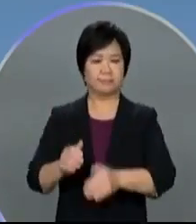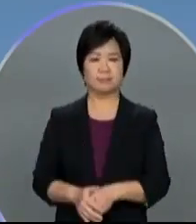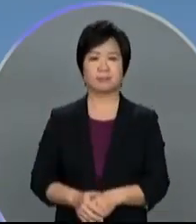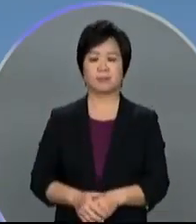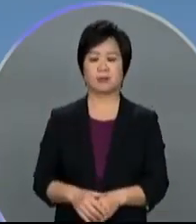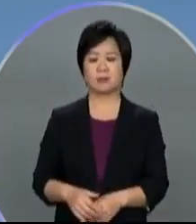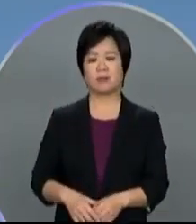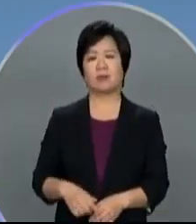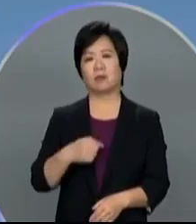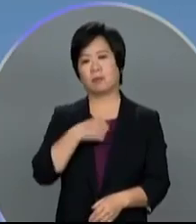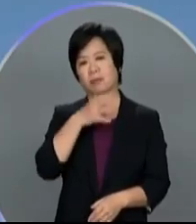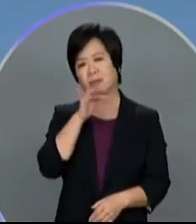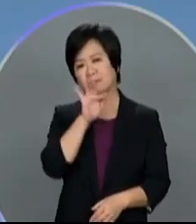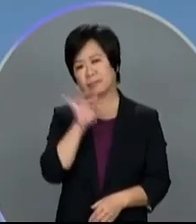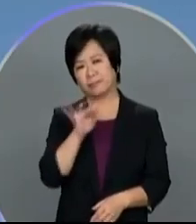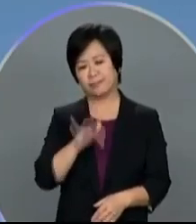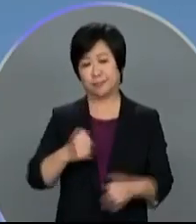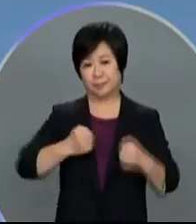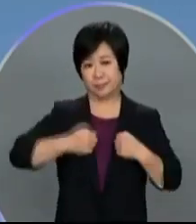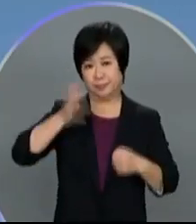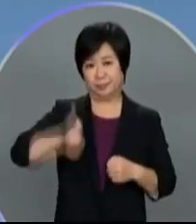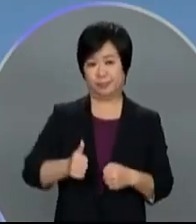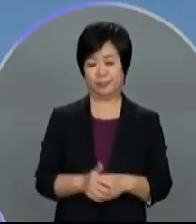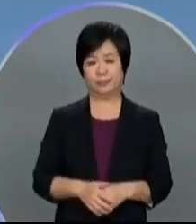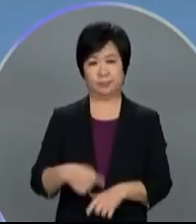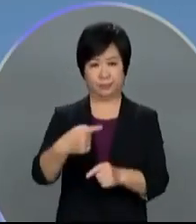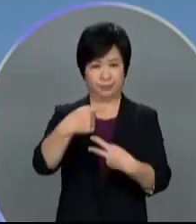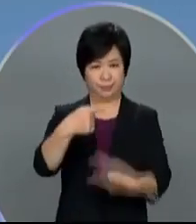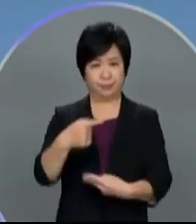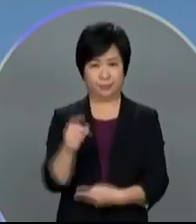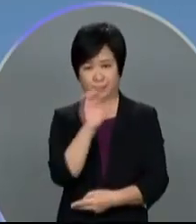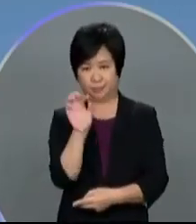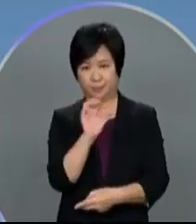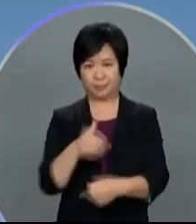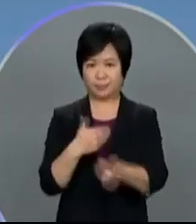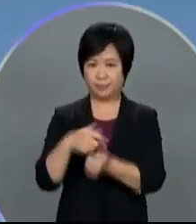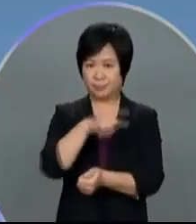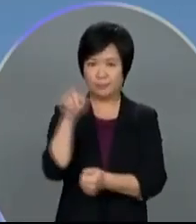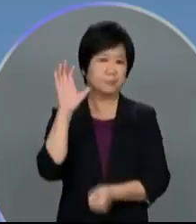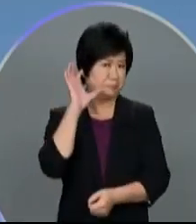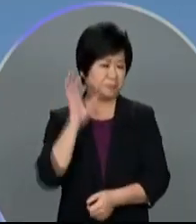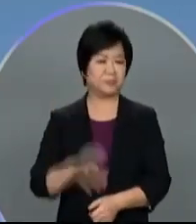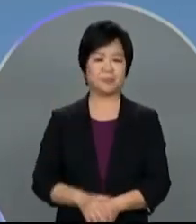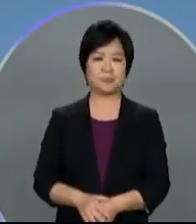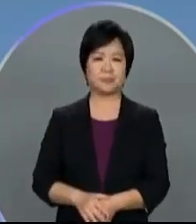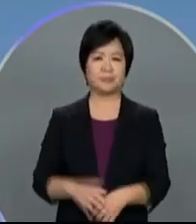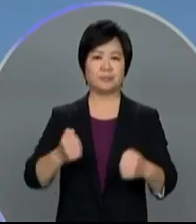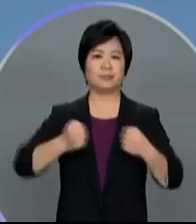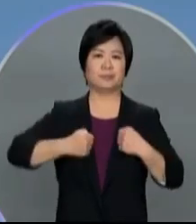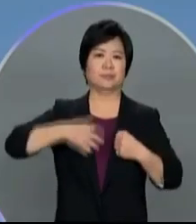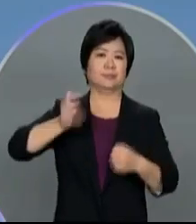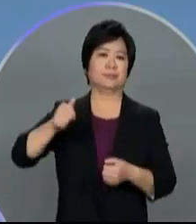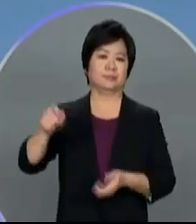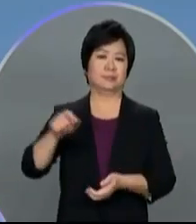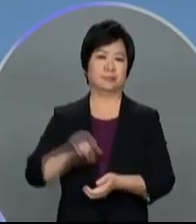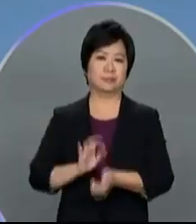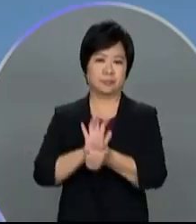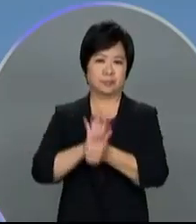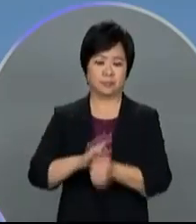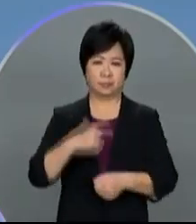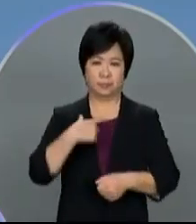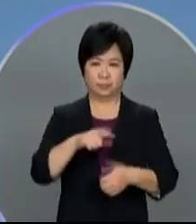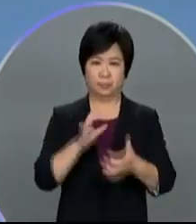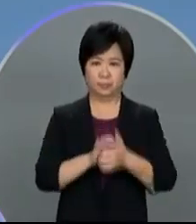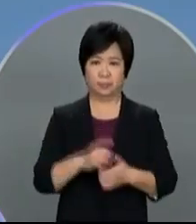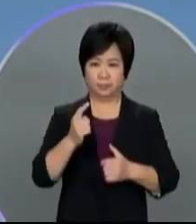念几段习近平在今年1月2号的原文给全国的人民听。习近平说，推动两岸双方在